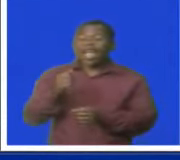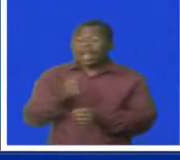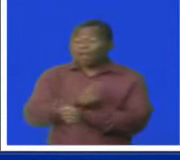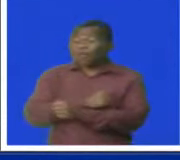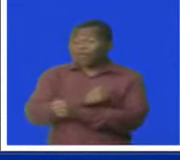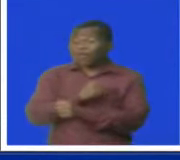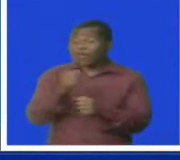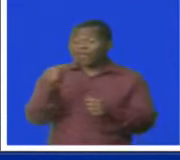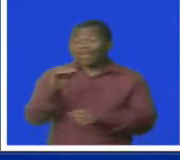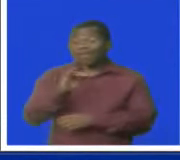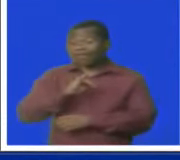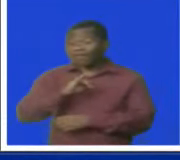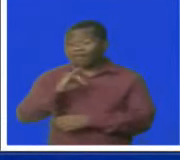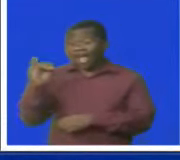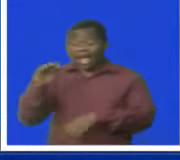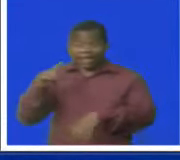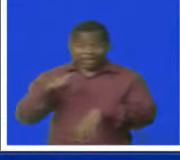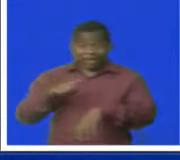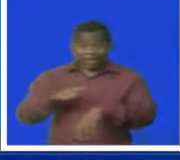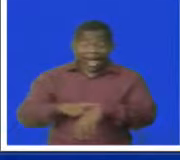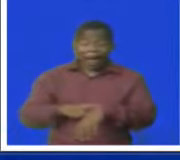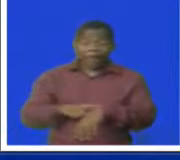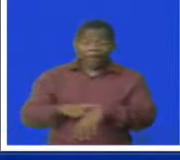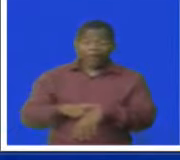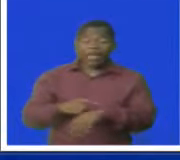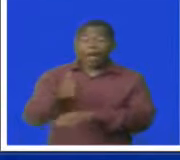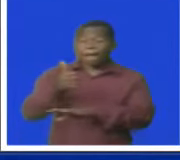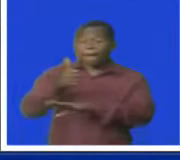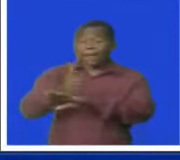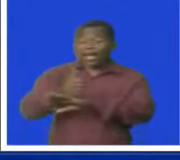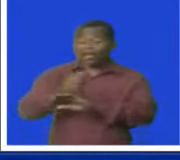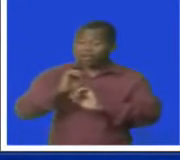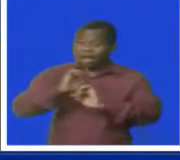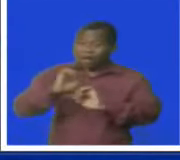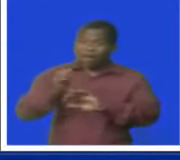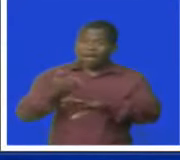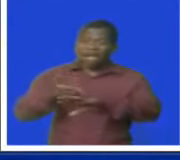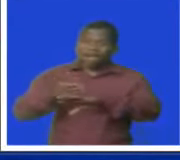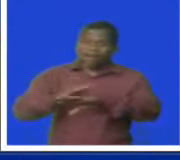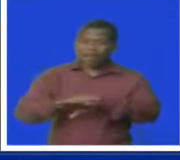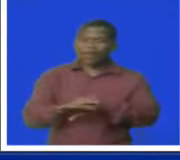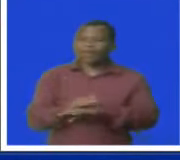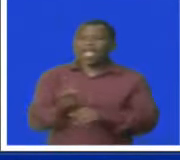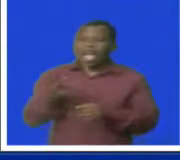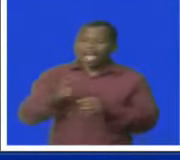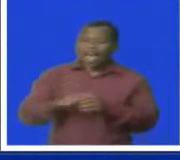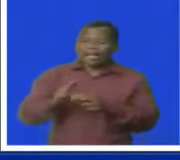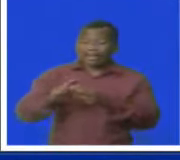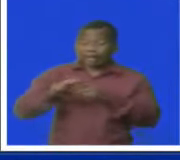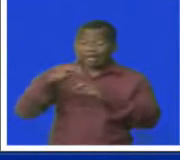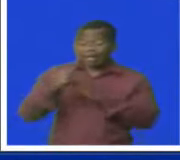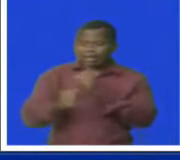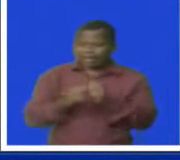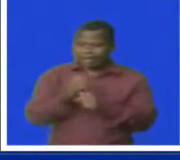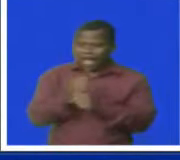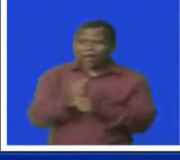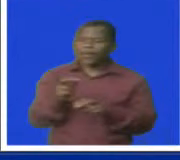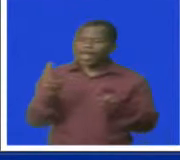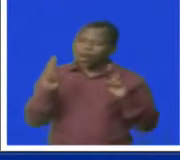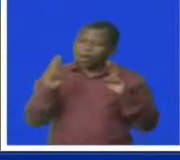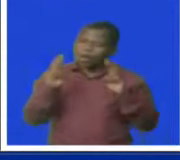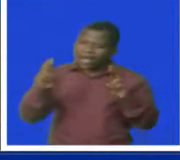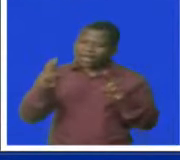yena kanti bafisile ukuthi baqhubeke naseminyakeni letako nekuyiphakamisa. Kanti okhulumele inkampani Eswatini Royal Insurance